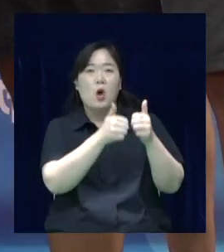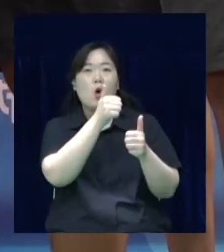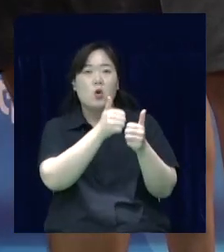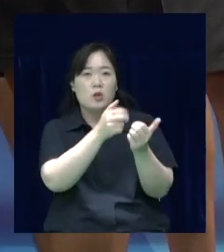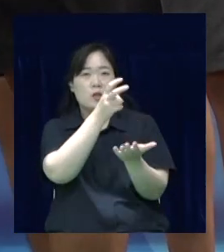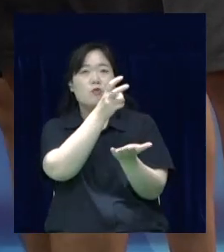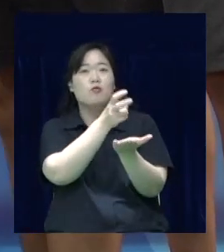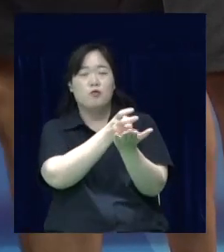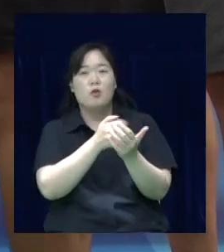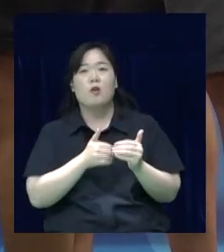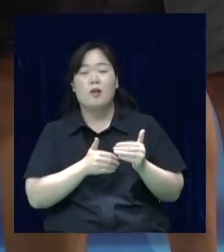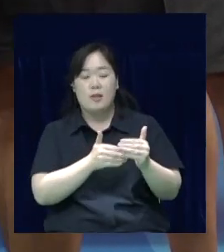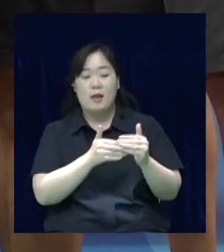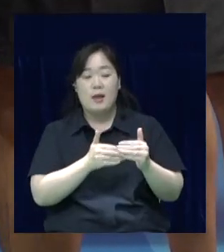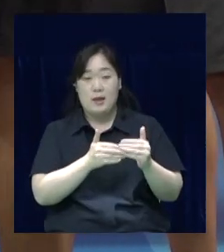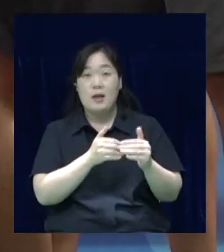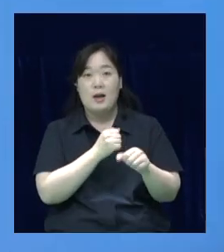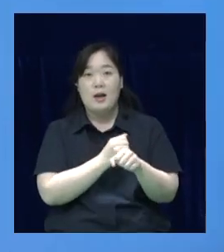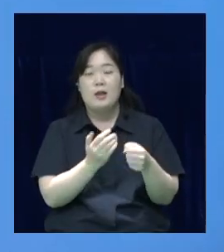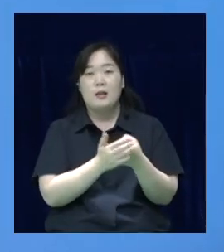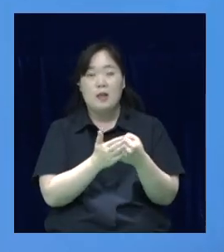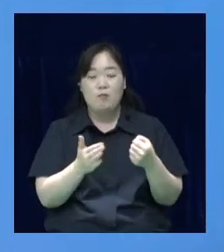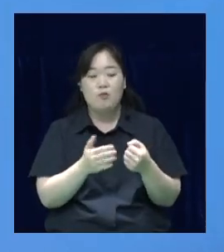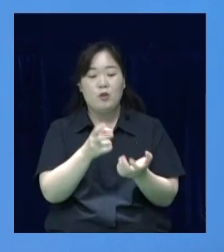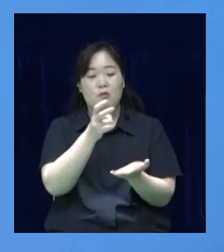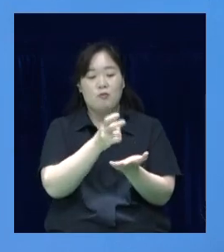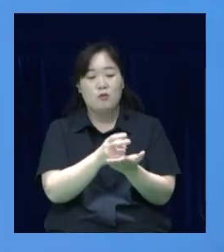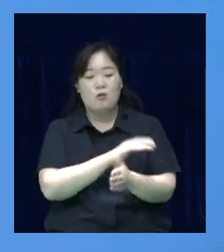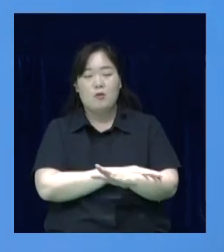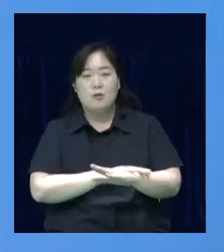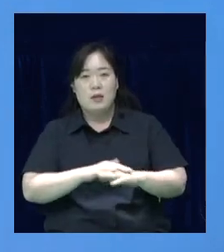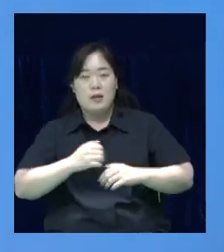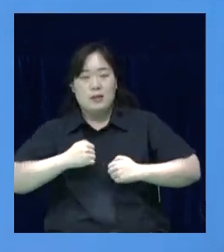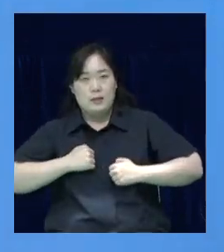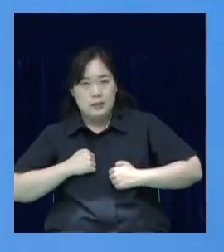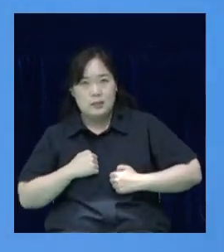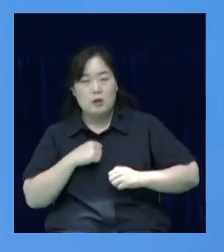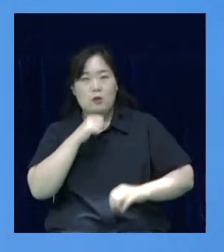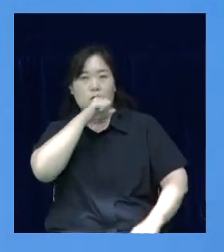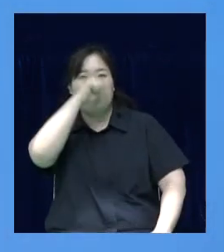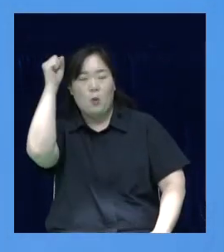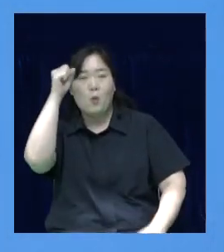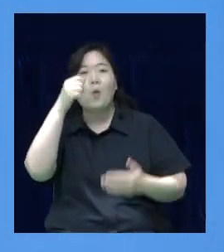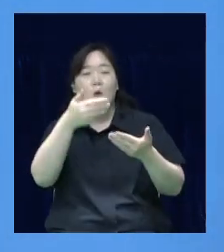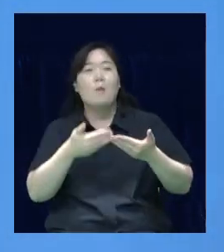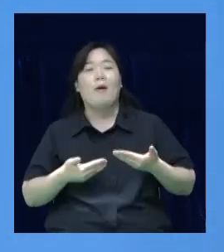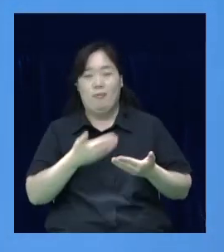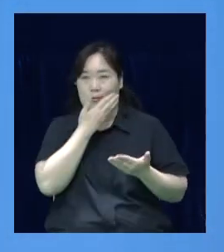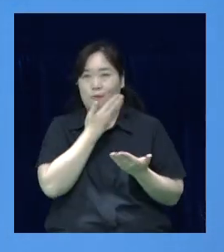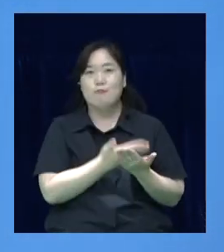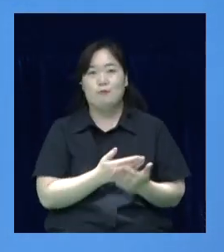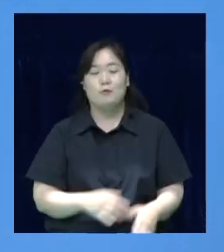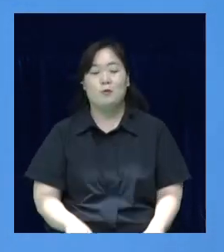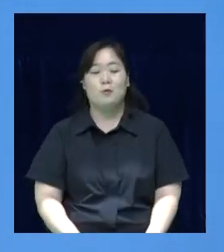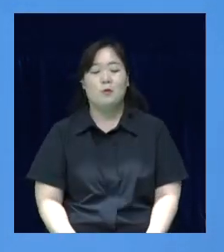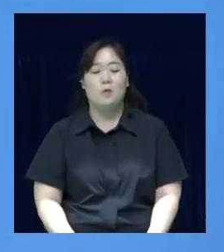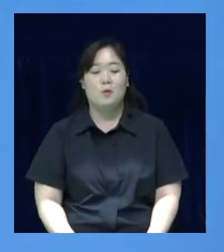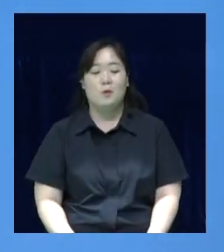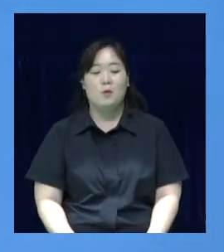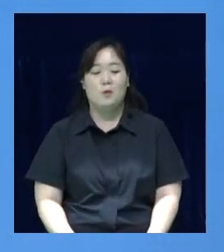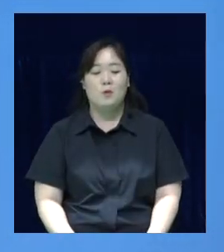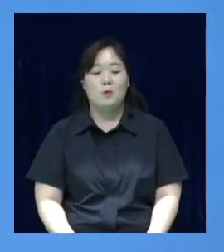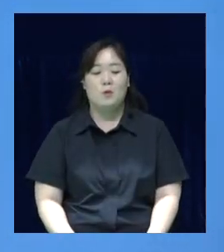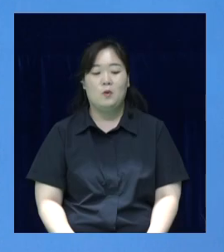경기를 치러야 되기 때문에 얼마만큼 규정을 준수해서 동작을 수행하느냐, 이게 키포인트입니다. 그렇습니다. 지금 인천 소속